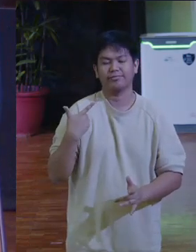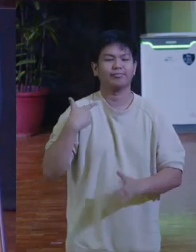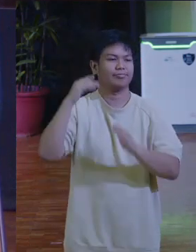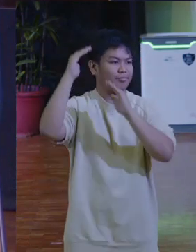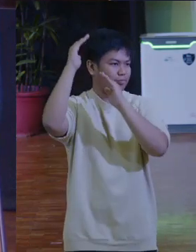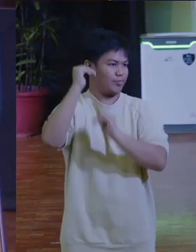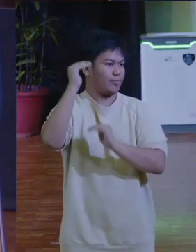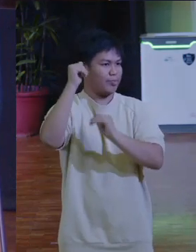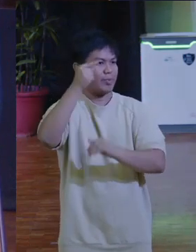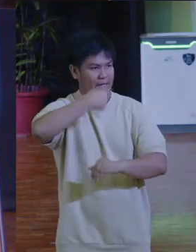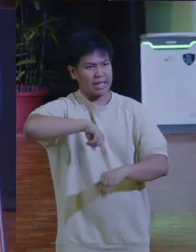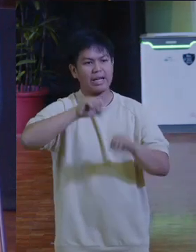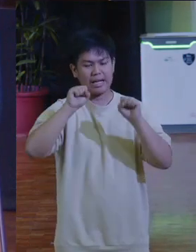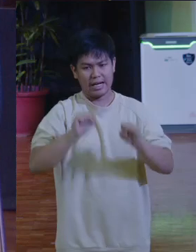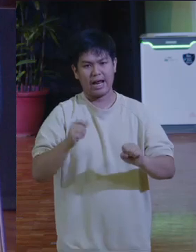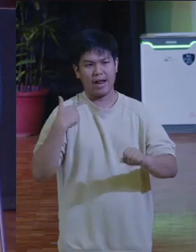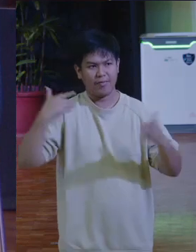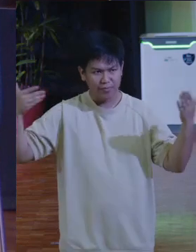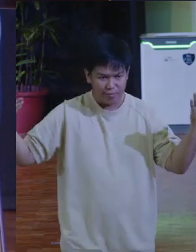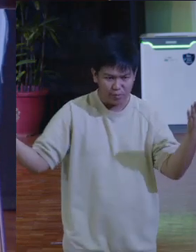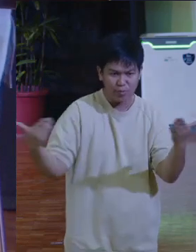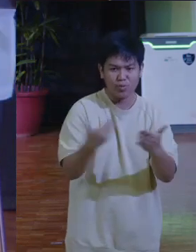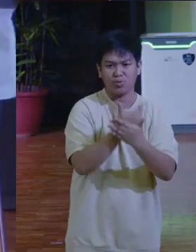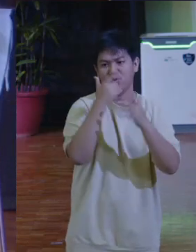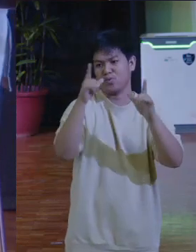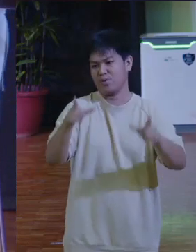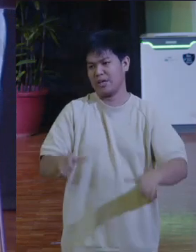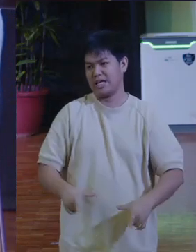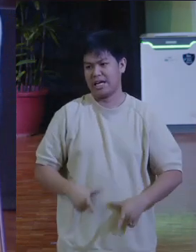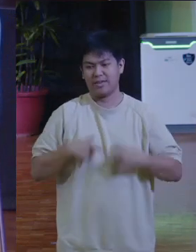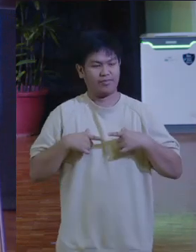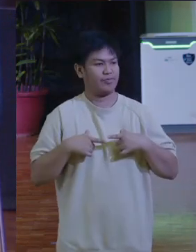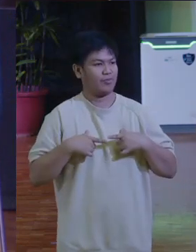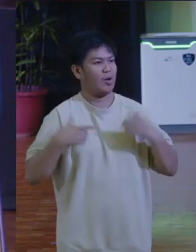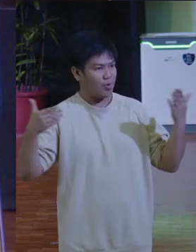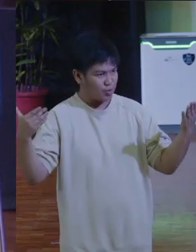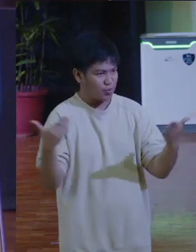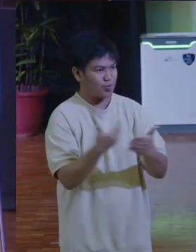na tayo ay magkaroon ng bagong buhay, ng